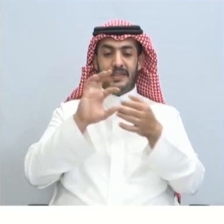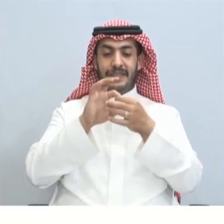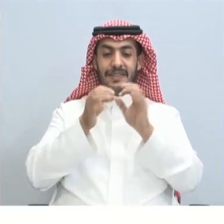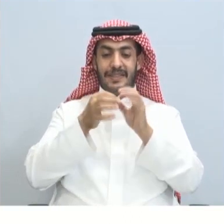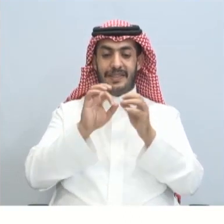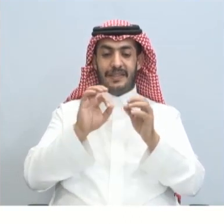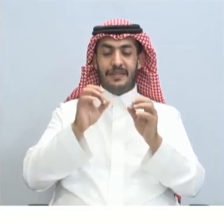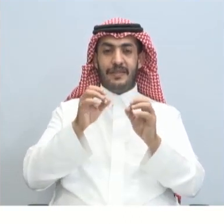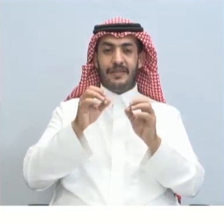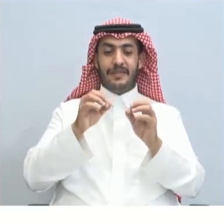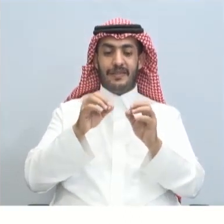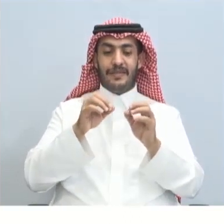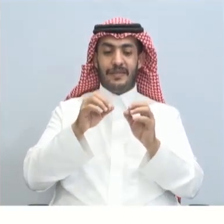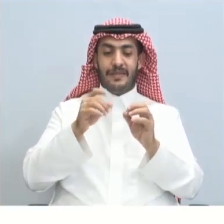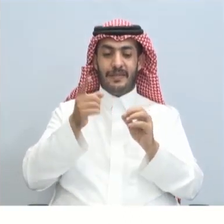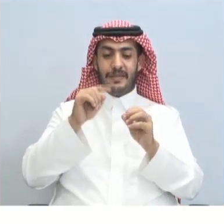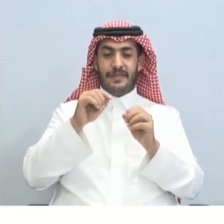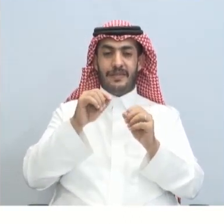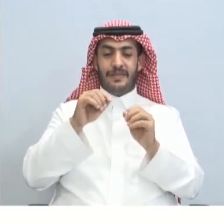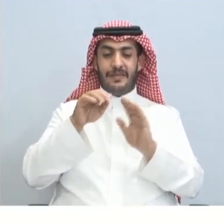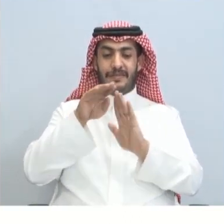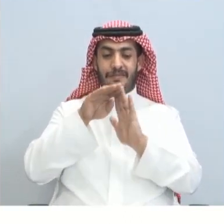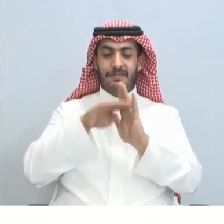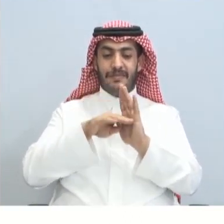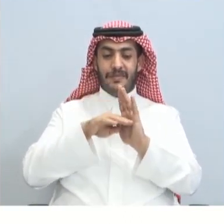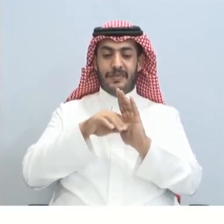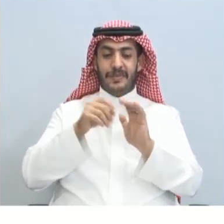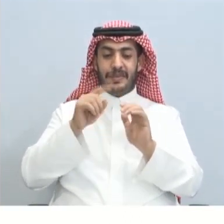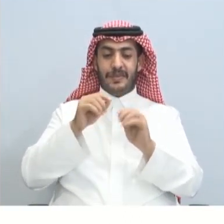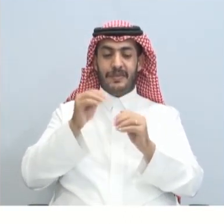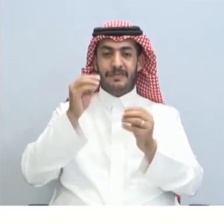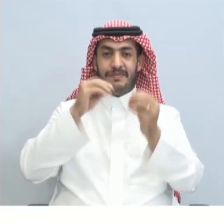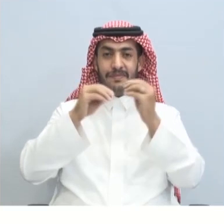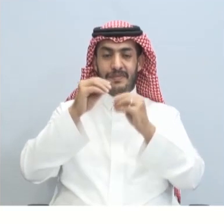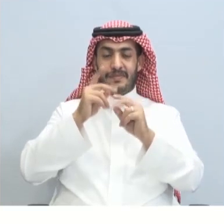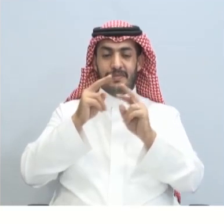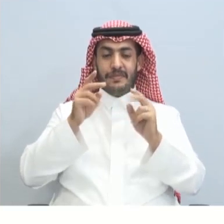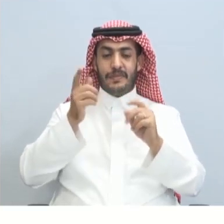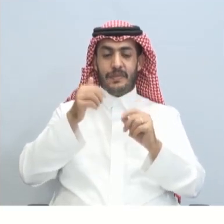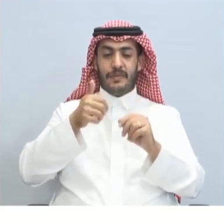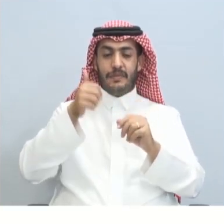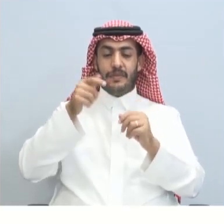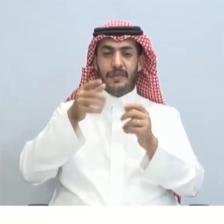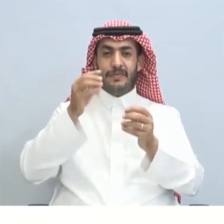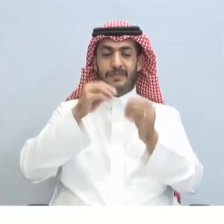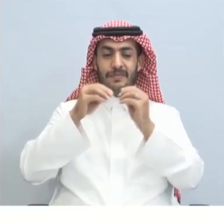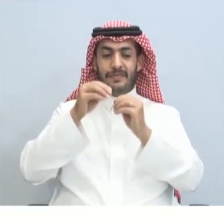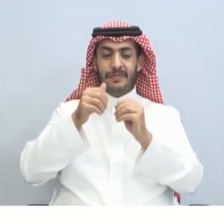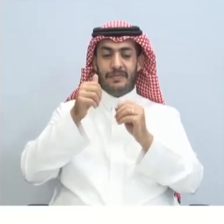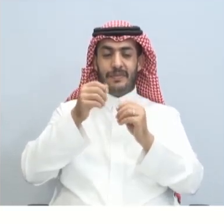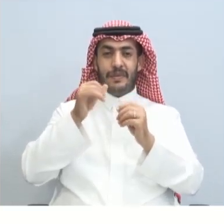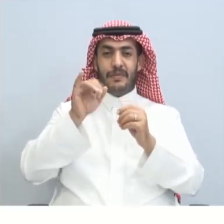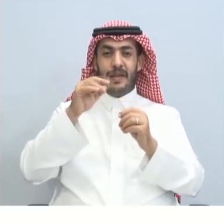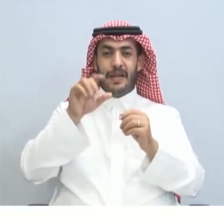سلاسل وكذلك صفائح و تراكيب معقده وتصبح هذه التراكيب